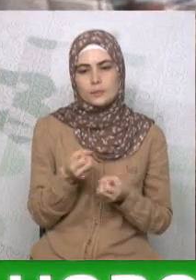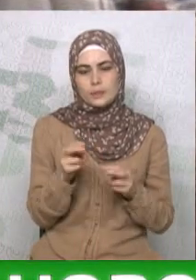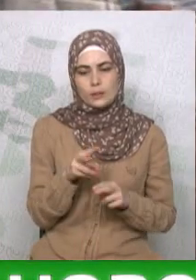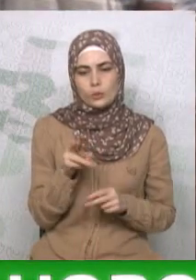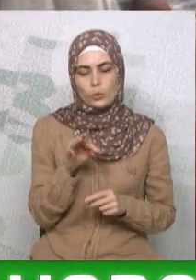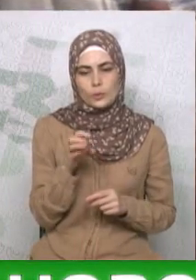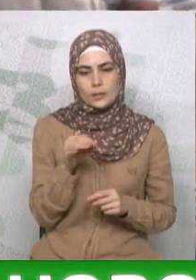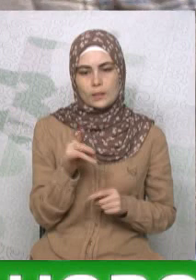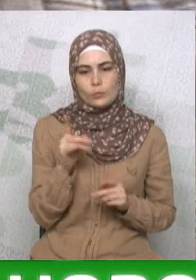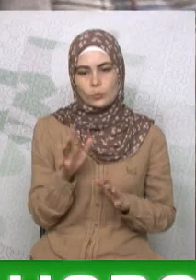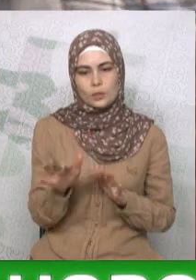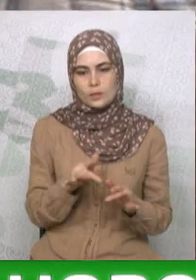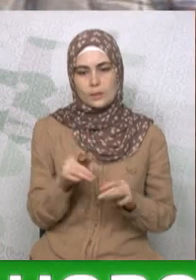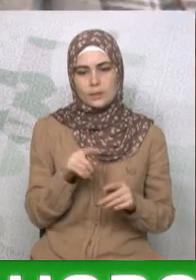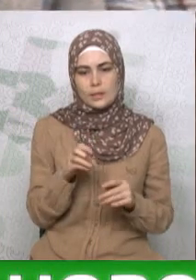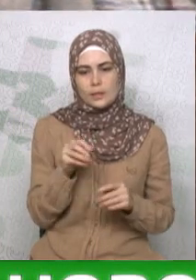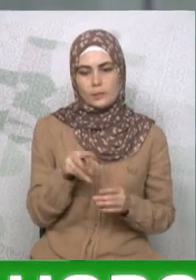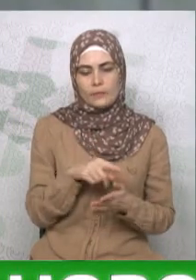которая будет разбираться с этим вопросом.